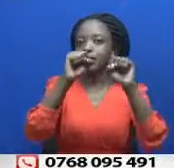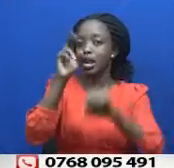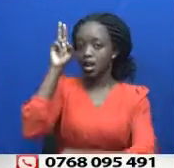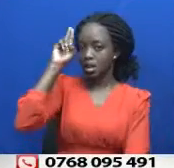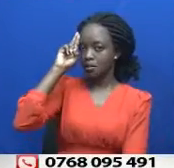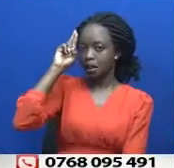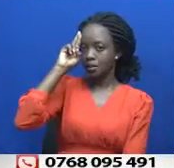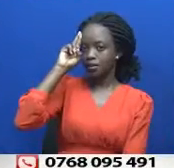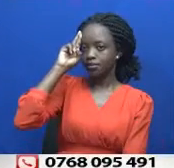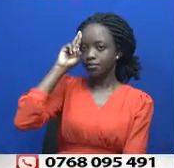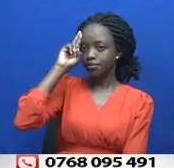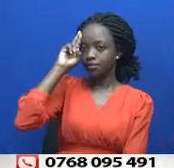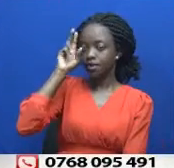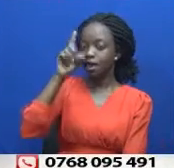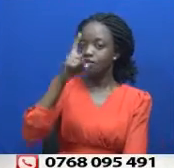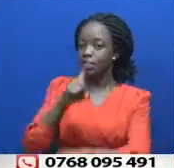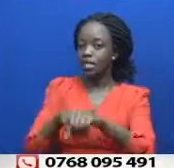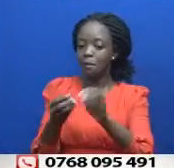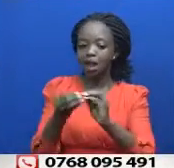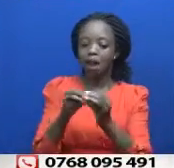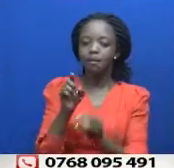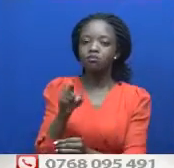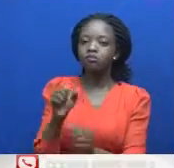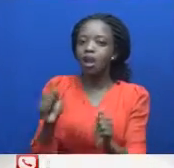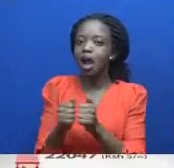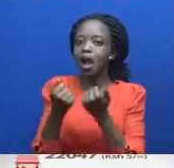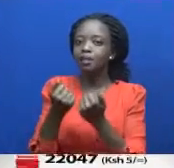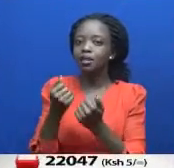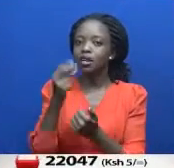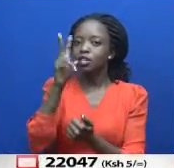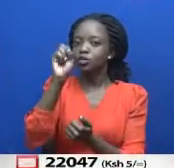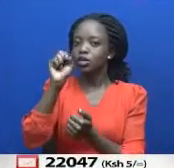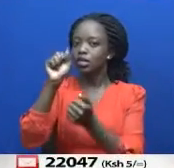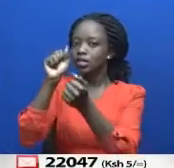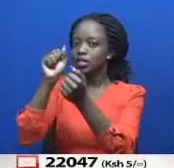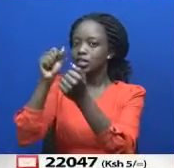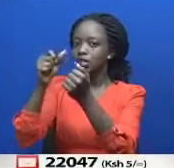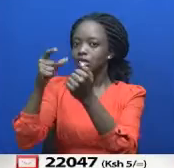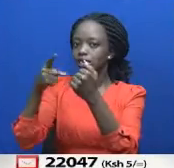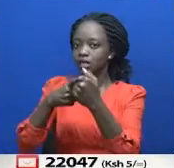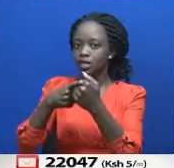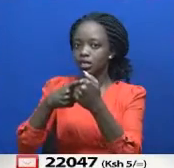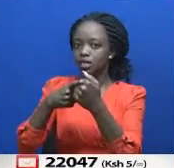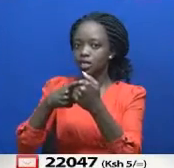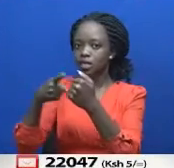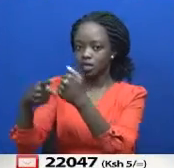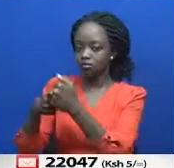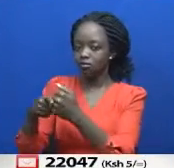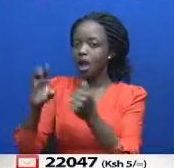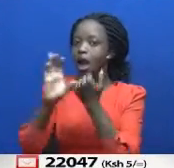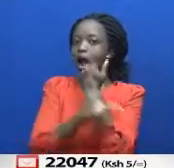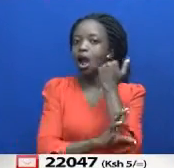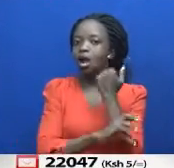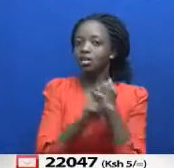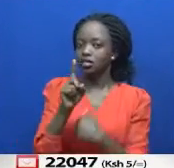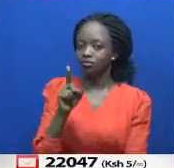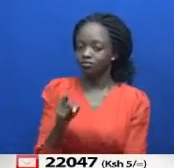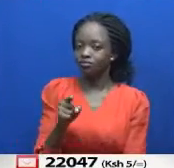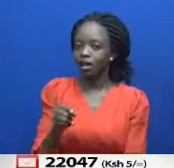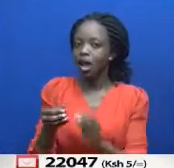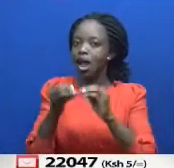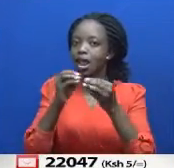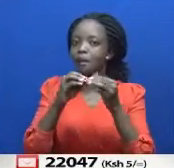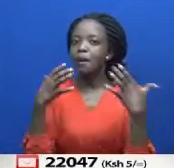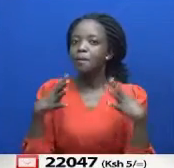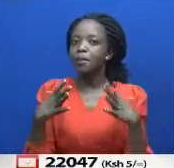kwa mara ya kwanza takwimu hizi kuweza kufanyika nchini mwaka 1969 Taifa hili liliweza kukua na idadi ya